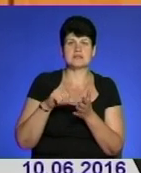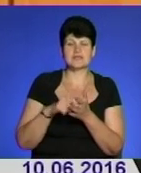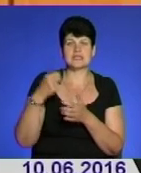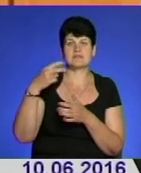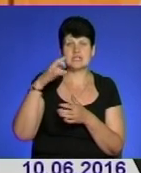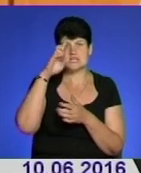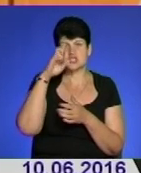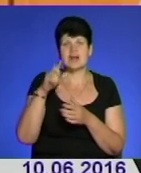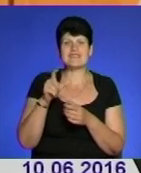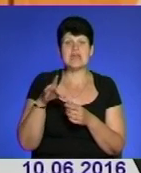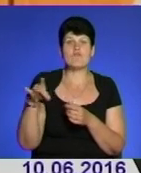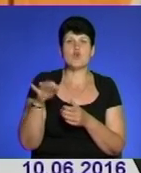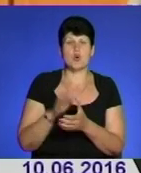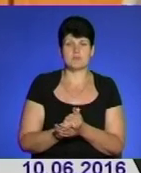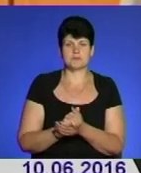Європи.